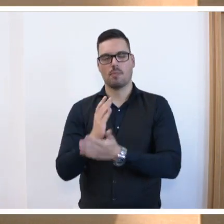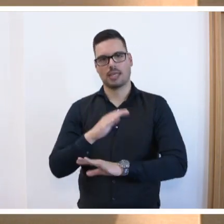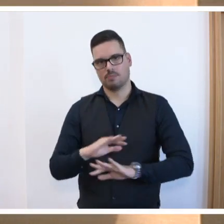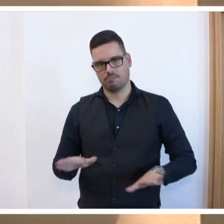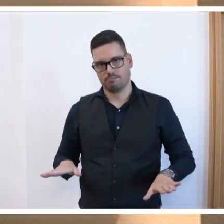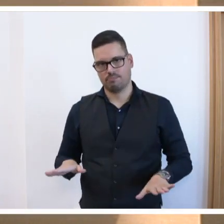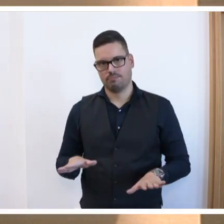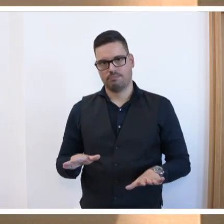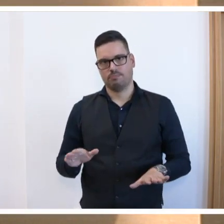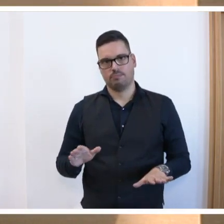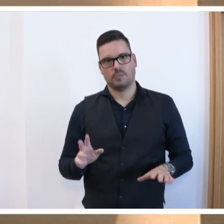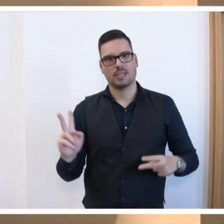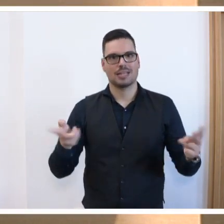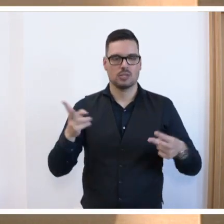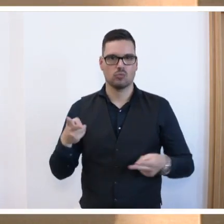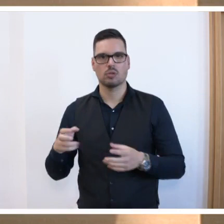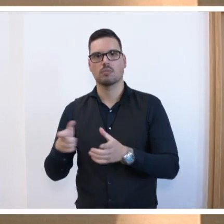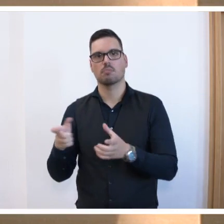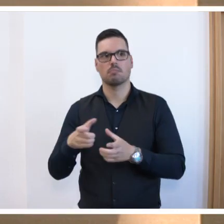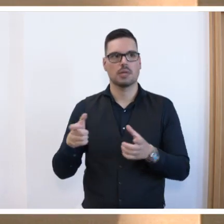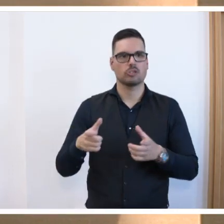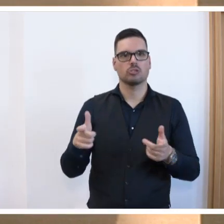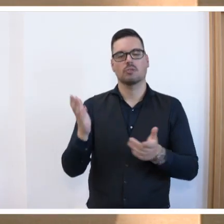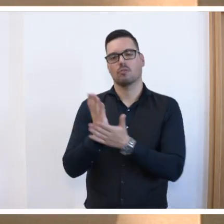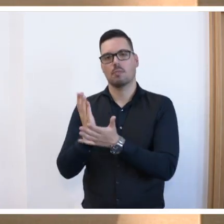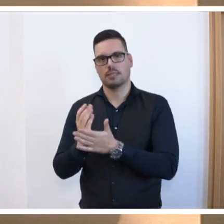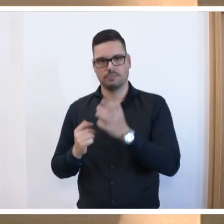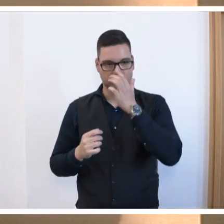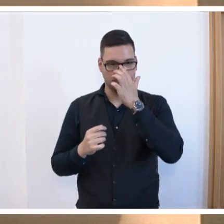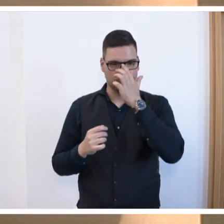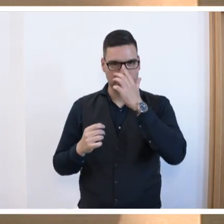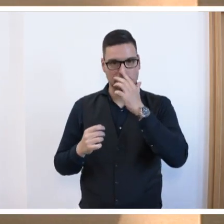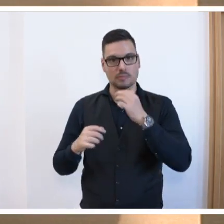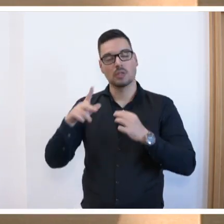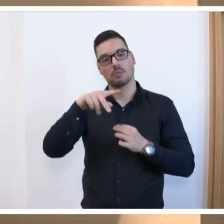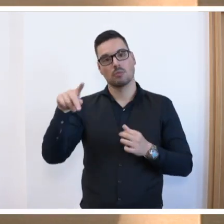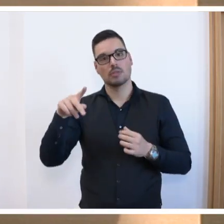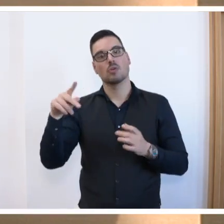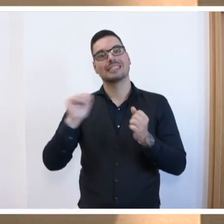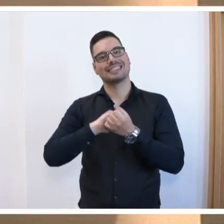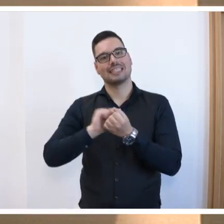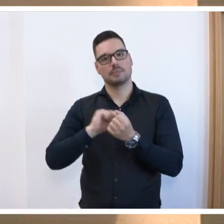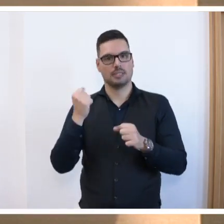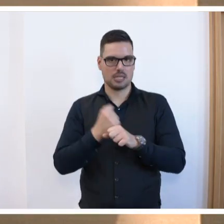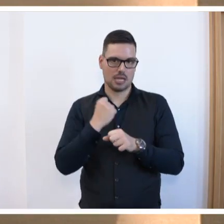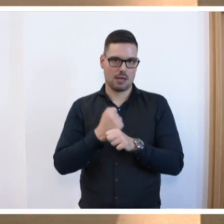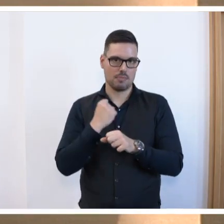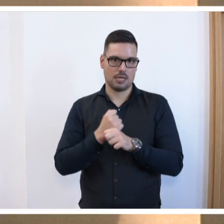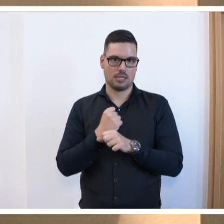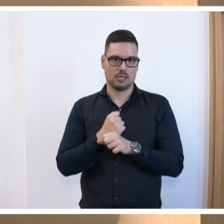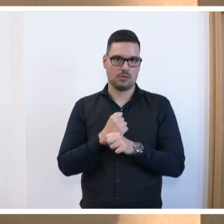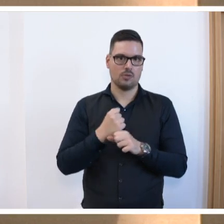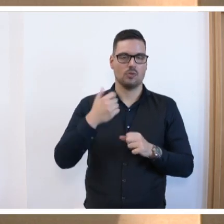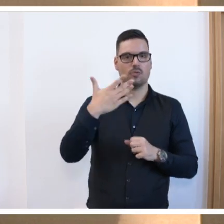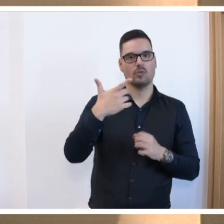Ende, wenn die Retouren und Päckchen von Firmen abgeholt sind. Da Popescu auch samstags arbeitet, kommt er leicht auf